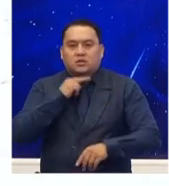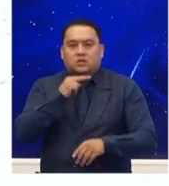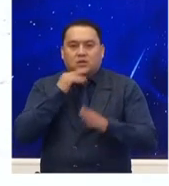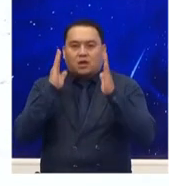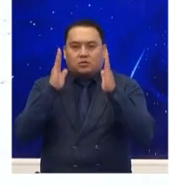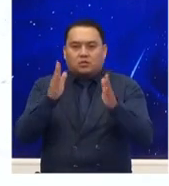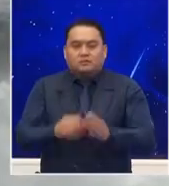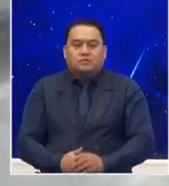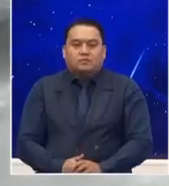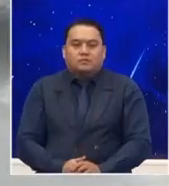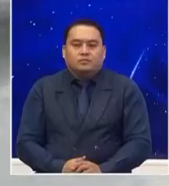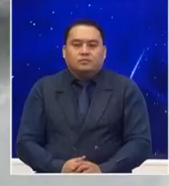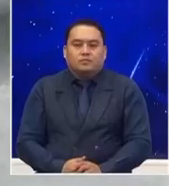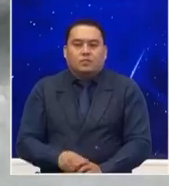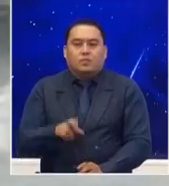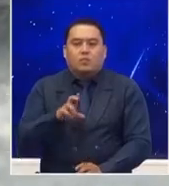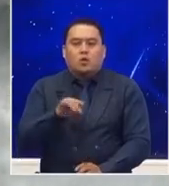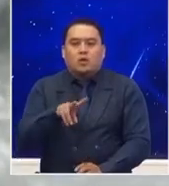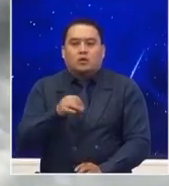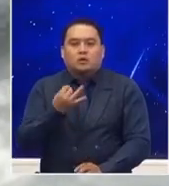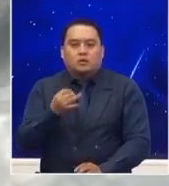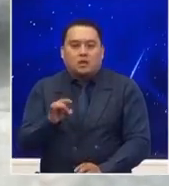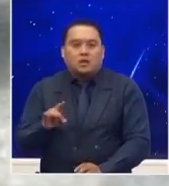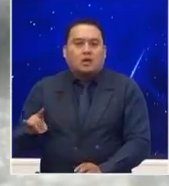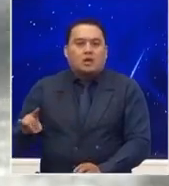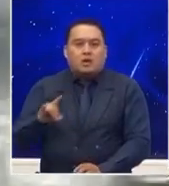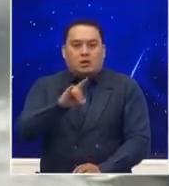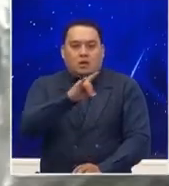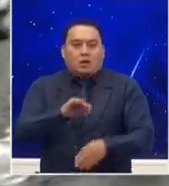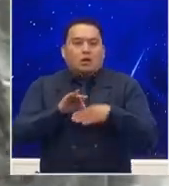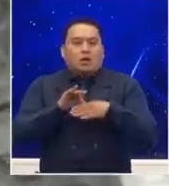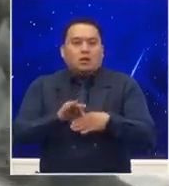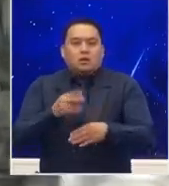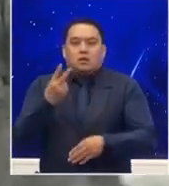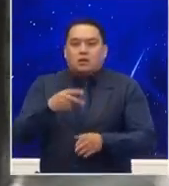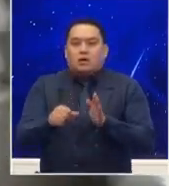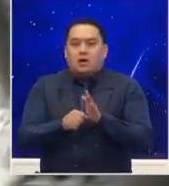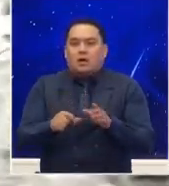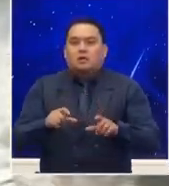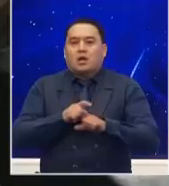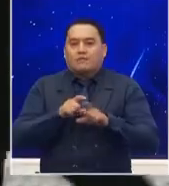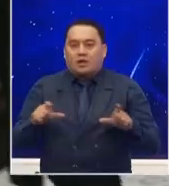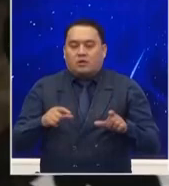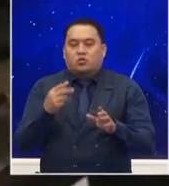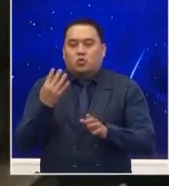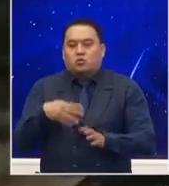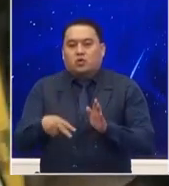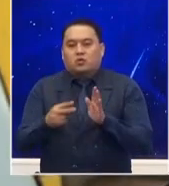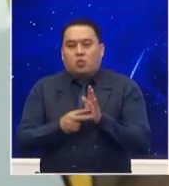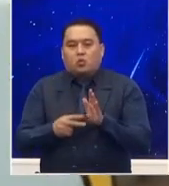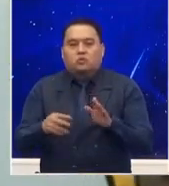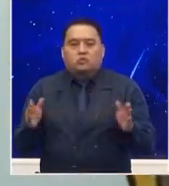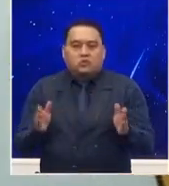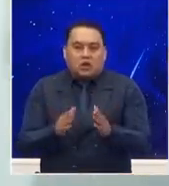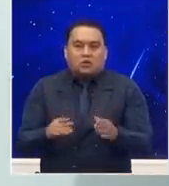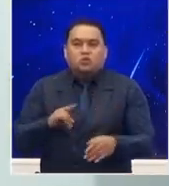аударылды. Боралдай әуежайы арқылы жергілікті әуежелілері өтеді. Құрамында 26 авиакомпания мен 99 шағын ұшақ